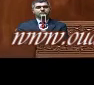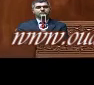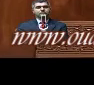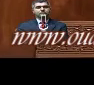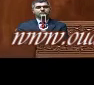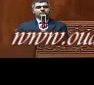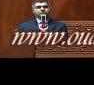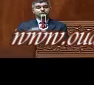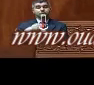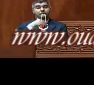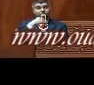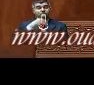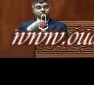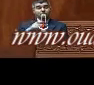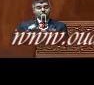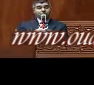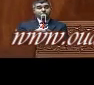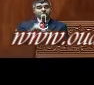غالب الله